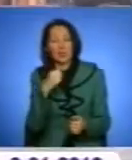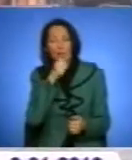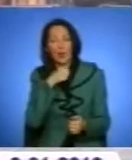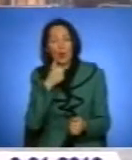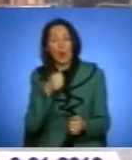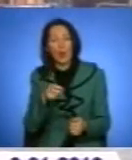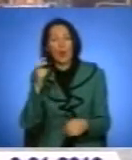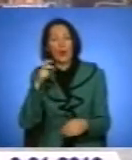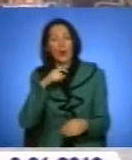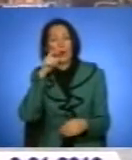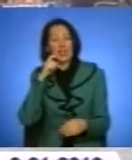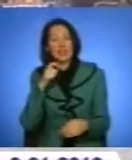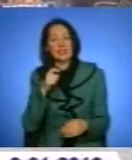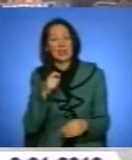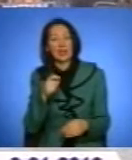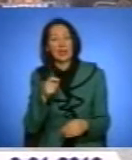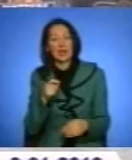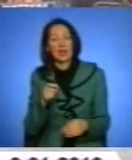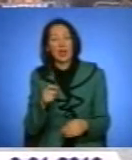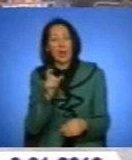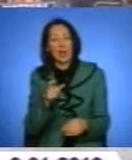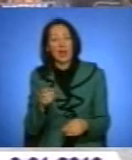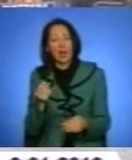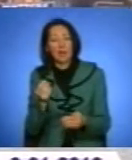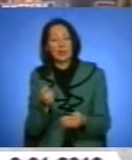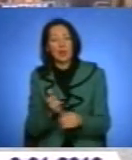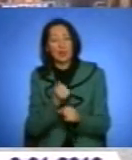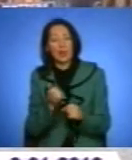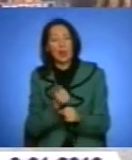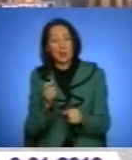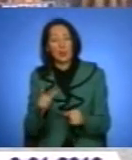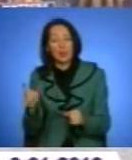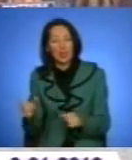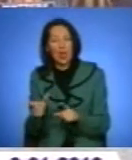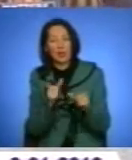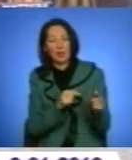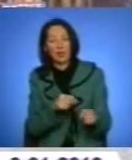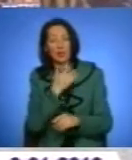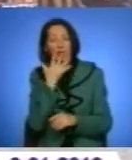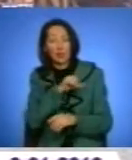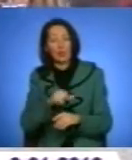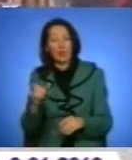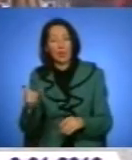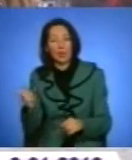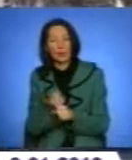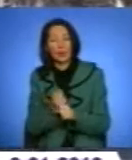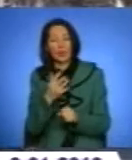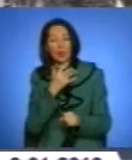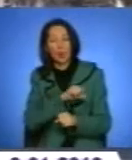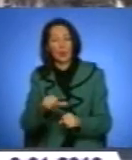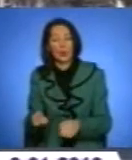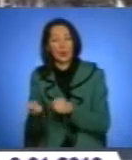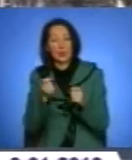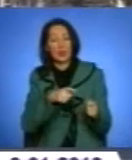року українські заробітчани переслали на батьківщину 941 мільйон доларів. Про це повідомляє Цензурнет